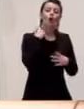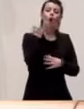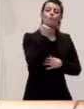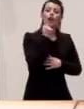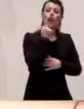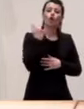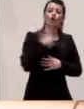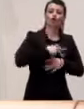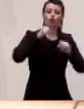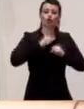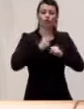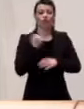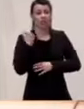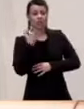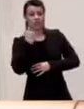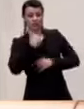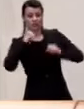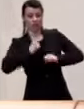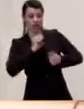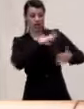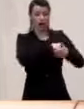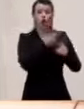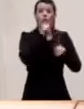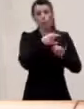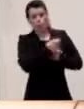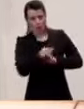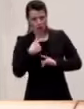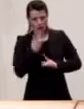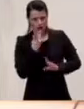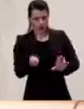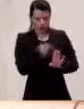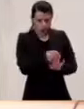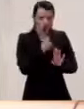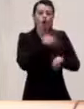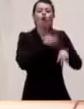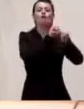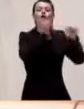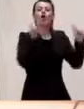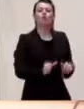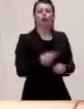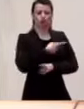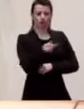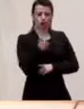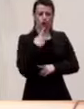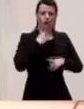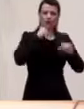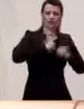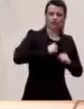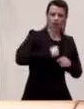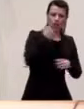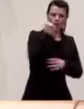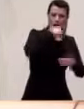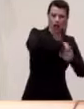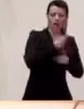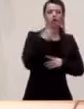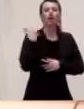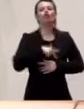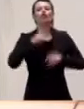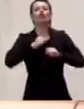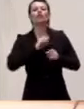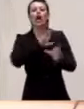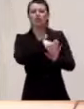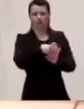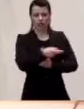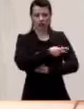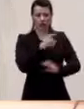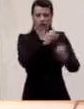ultimo della formazione degli operatori sanitari e sociosanitari. E questo per offrire una garanzia il più